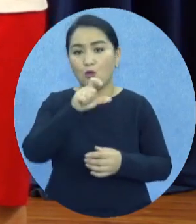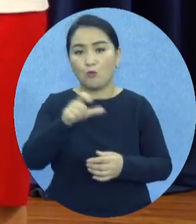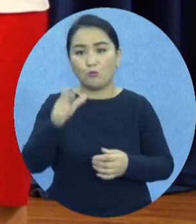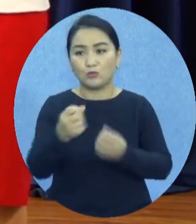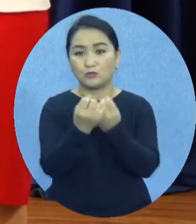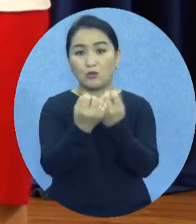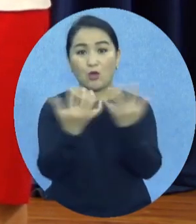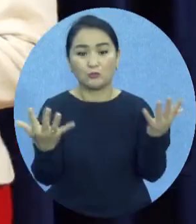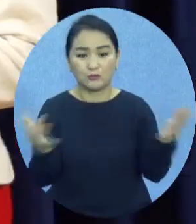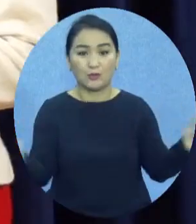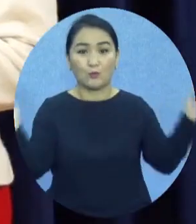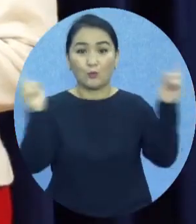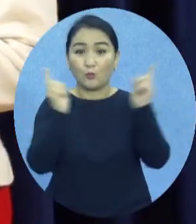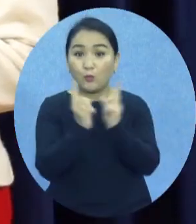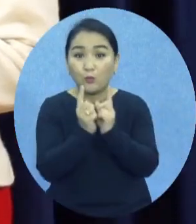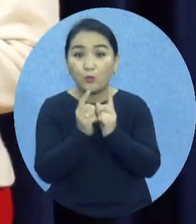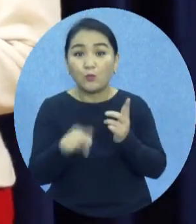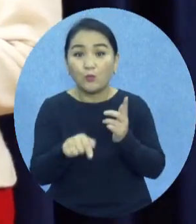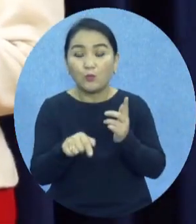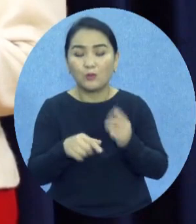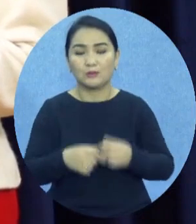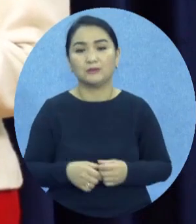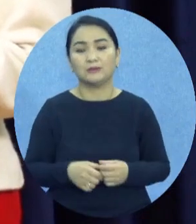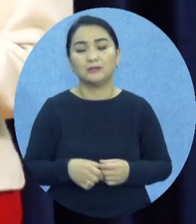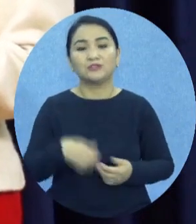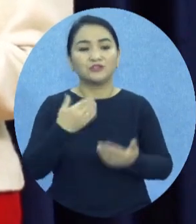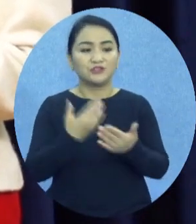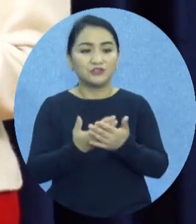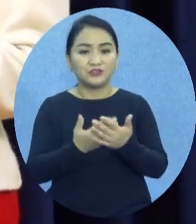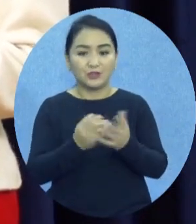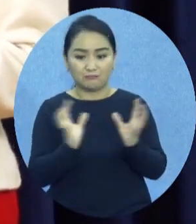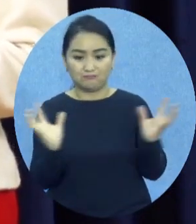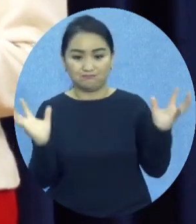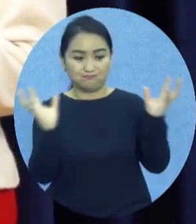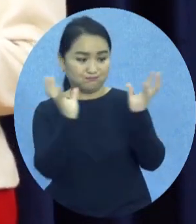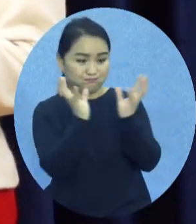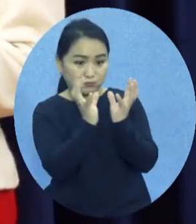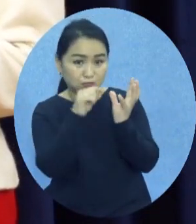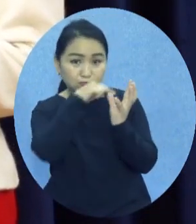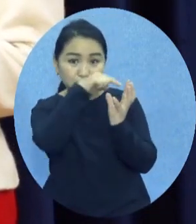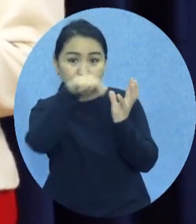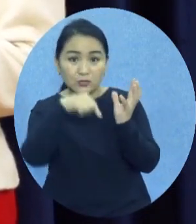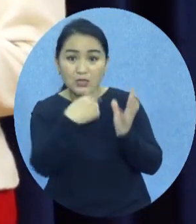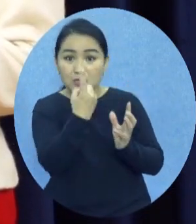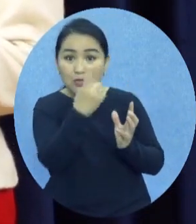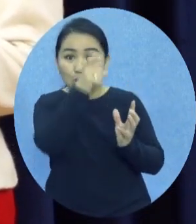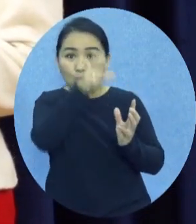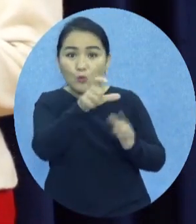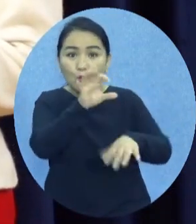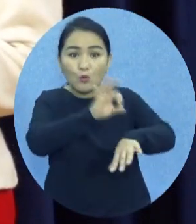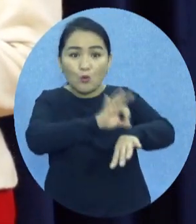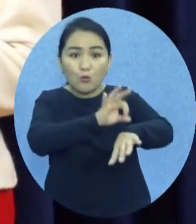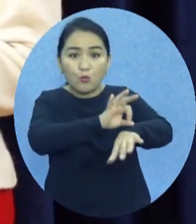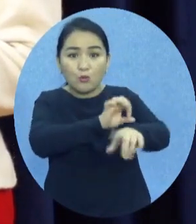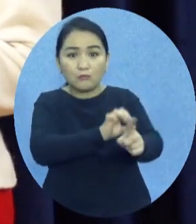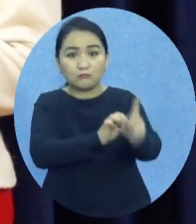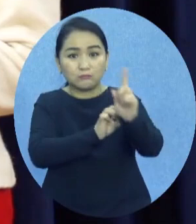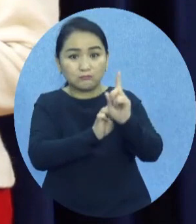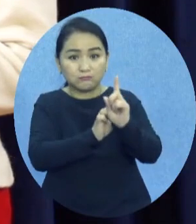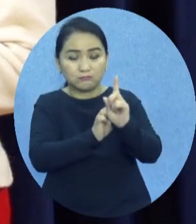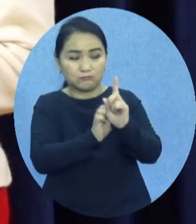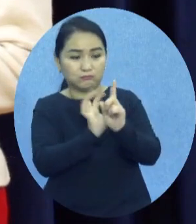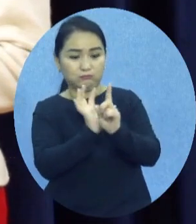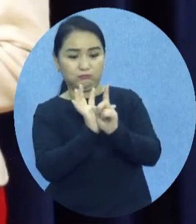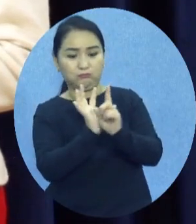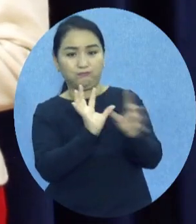бол тухайн одоо шилэл халдвартай нэг хүн байхад гэр бүлийн хүмүүсд бүгдээрээ өвчлөх өндөр эрсдэлтэй